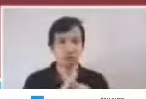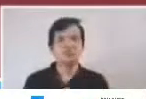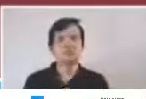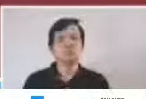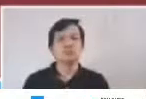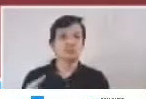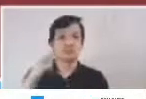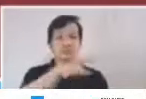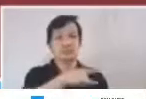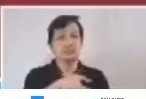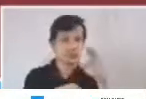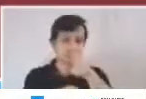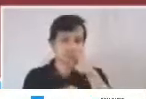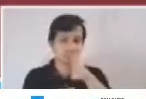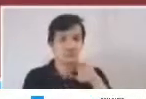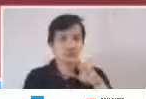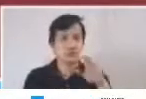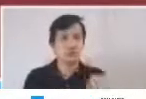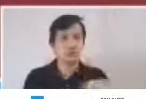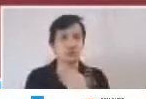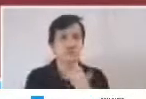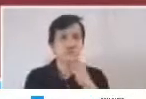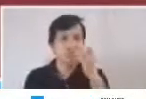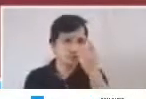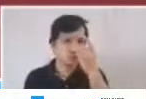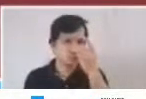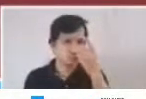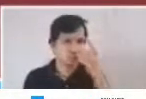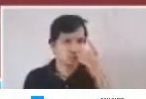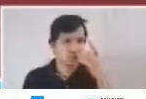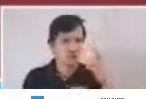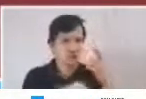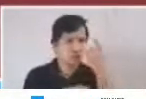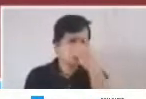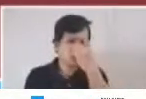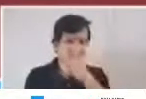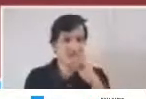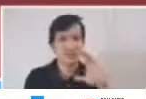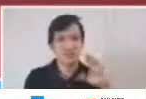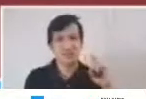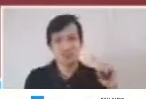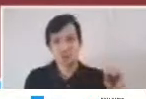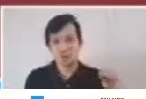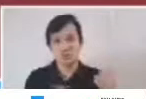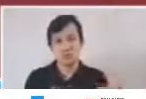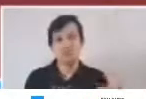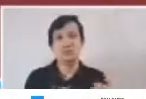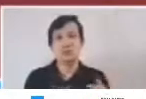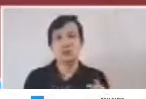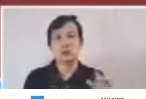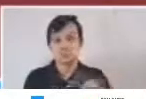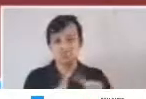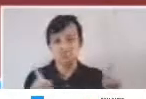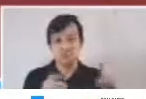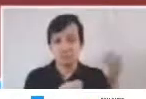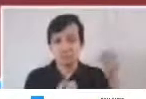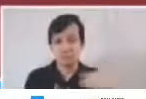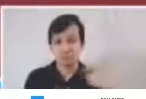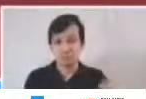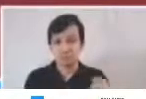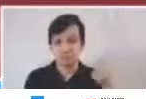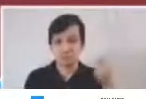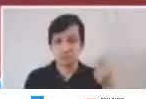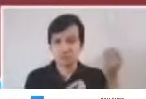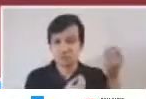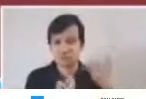inyo ipinatutupad para sa mga pasahero at syempre dun sa inyong crew ng Philippine Airlines? Alright, simulan po natin na